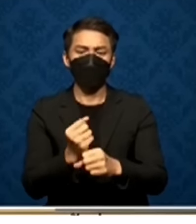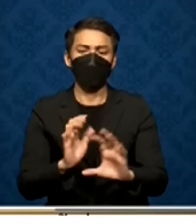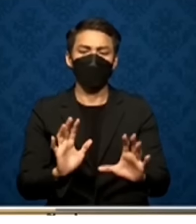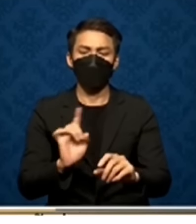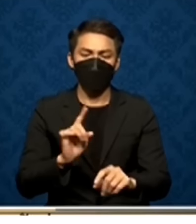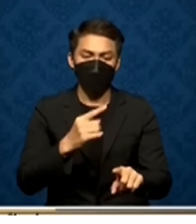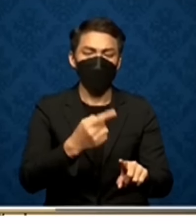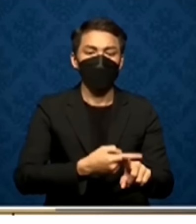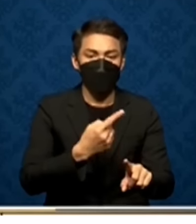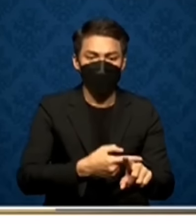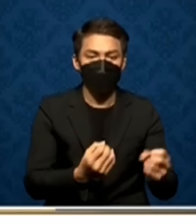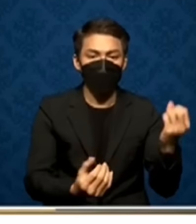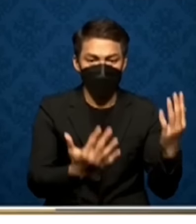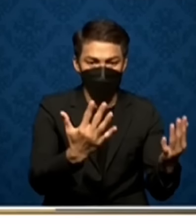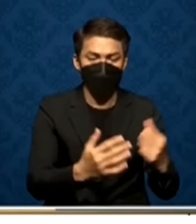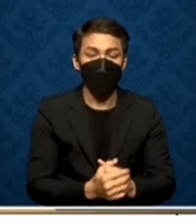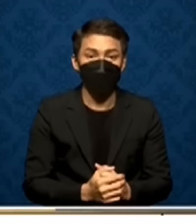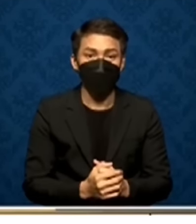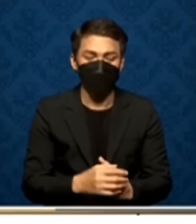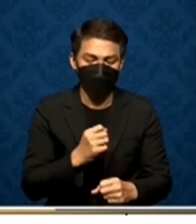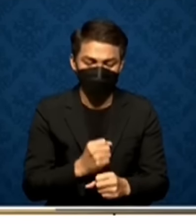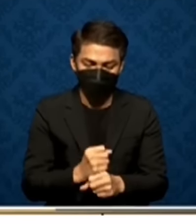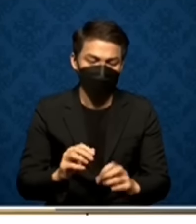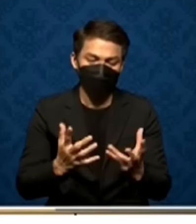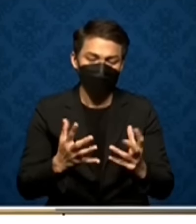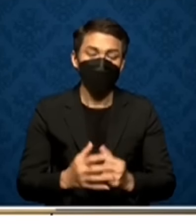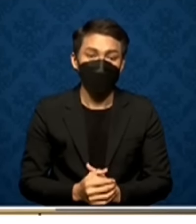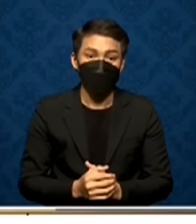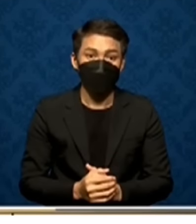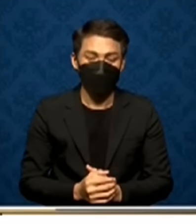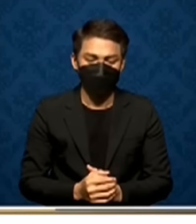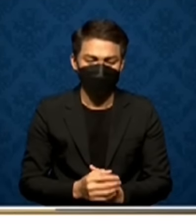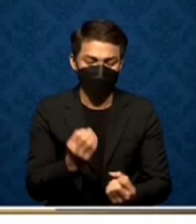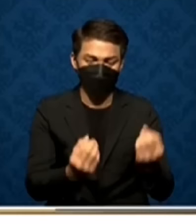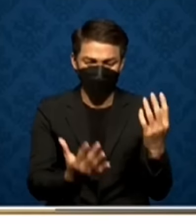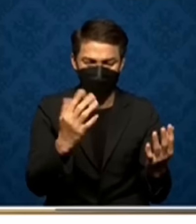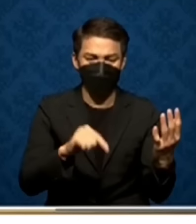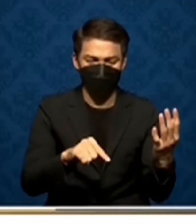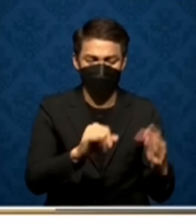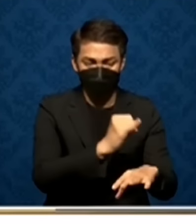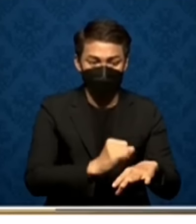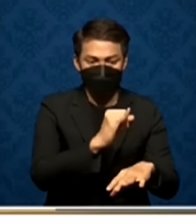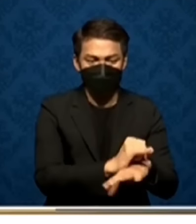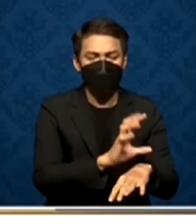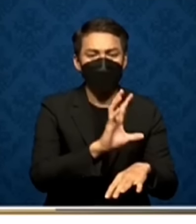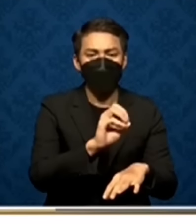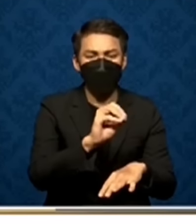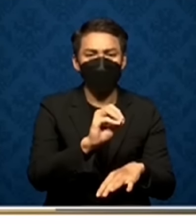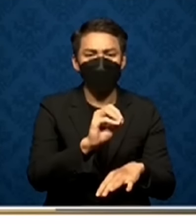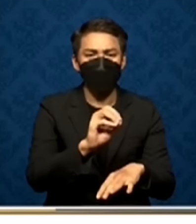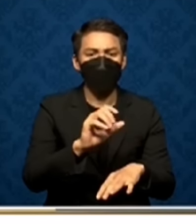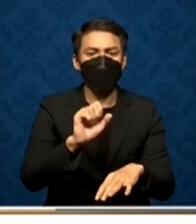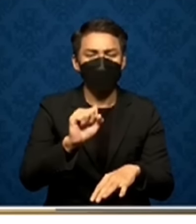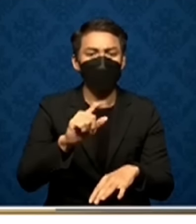การเช่าป่าที่มีจำนวนมากนะบางป่าเนี่ยเช่าไร่ละ50สตางค์ไปทำน้